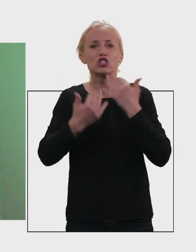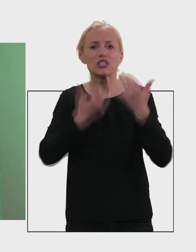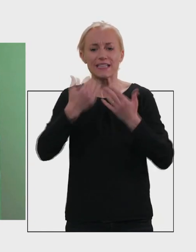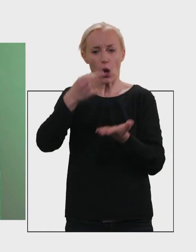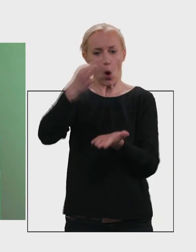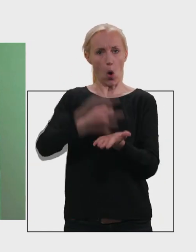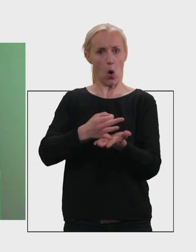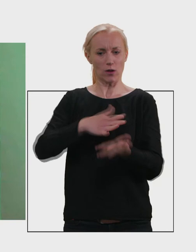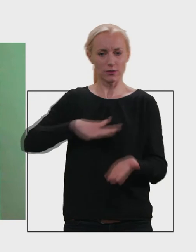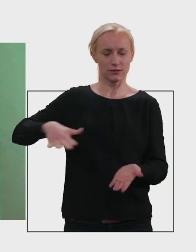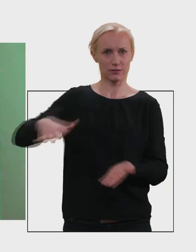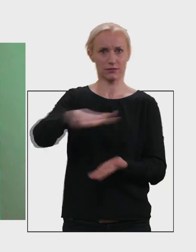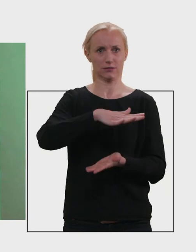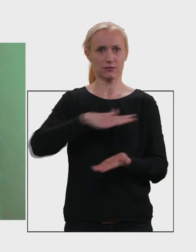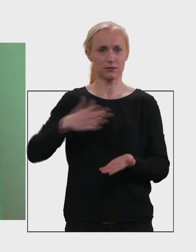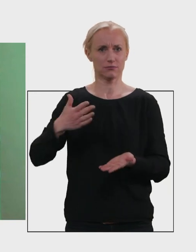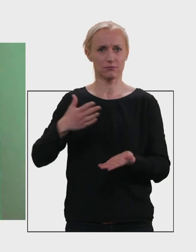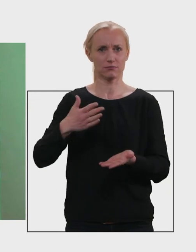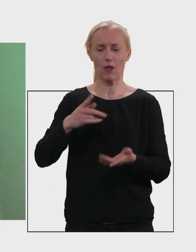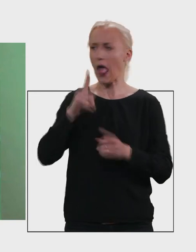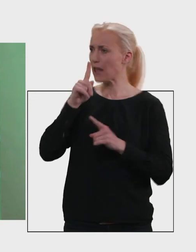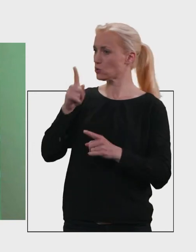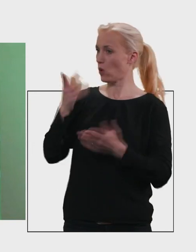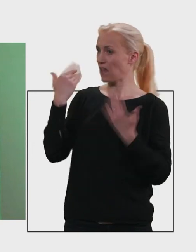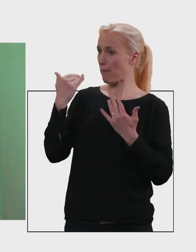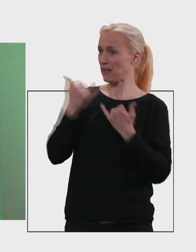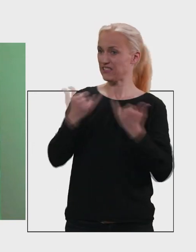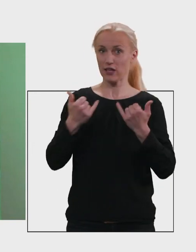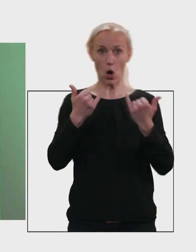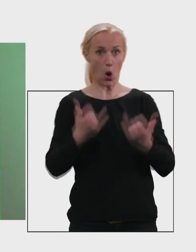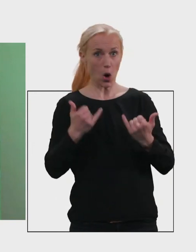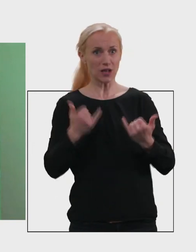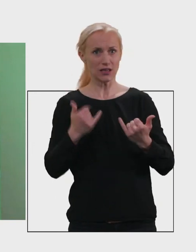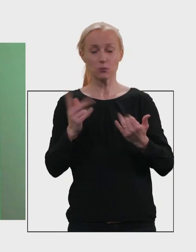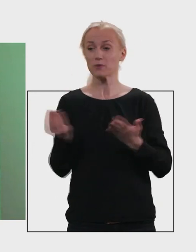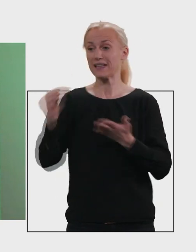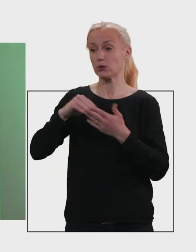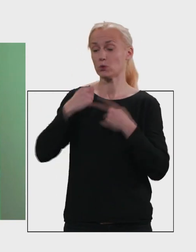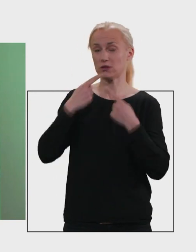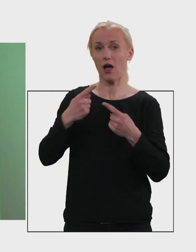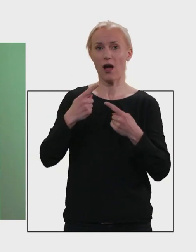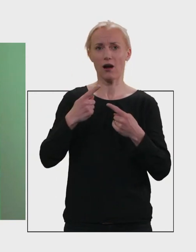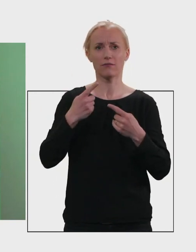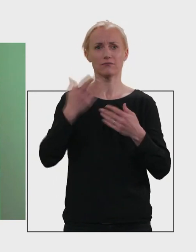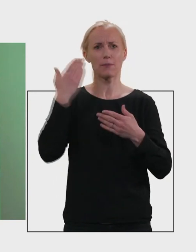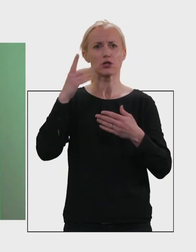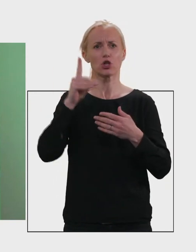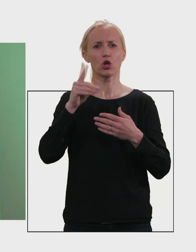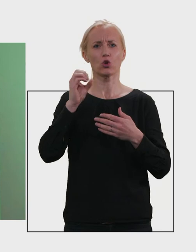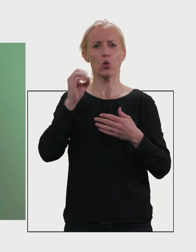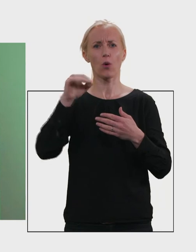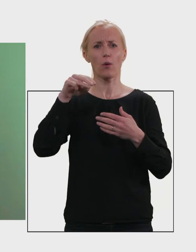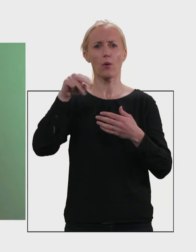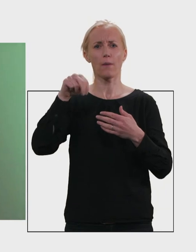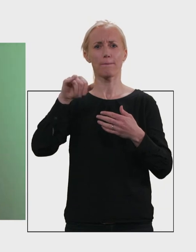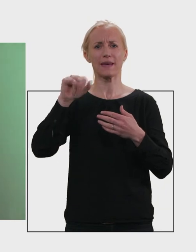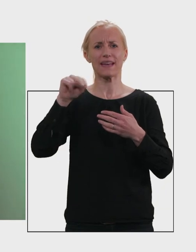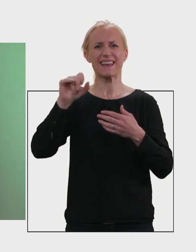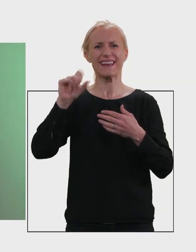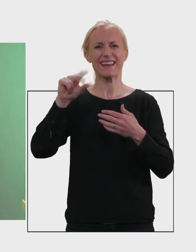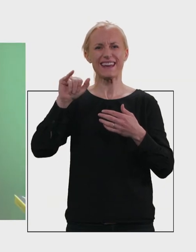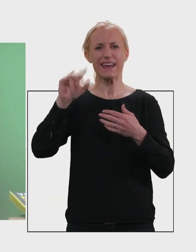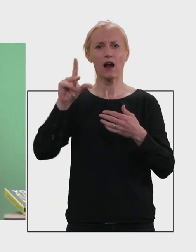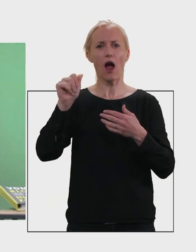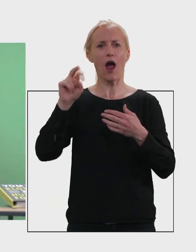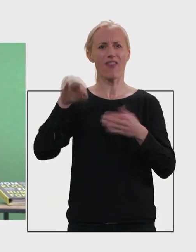Ortes, es geht um... Also damals wie heute, muss man vielleicht noch dazu sagen, angefangen bei den Dominikanern, das ist ja so das, was am Anfang da drin steht, und